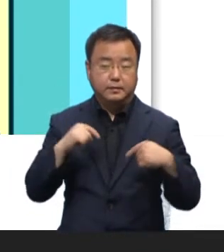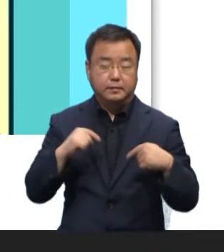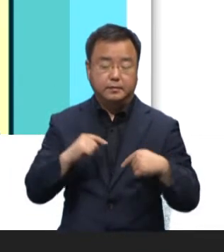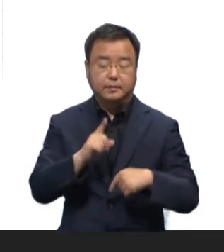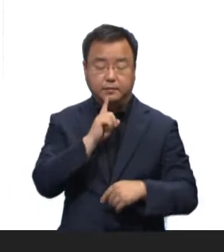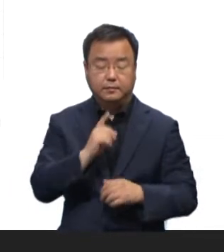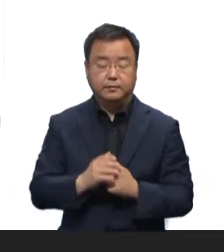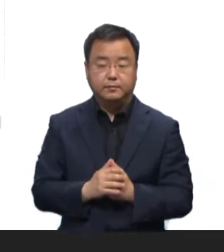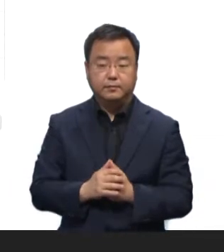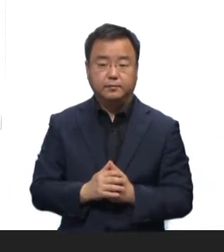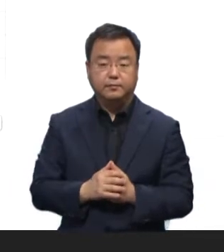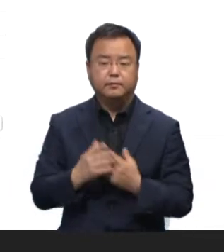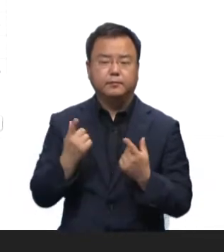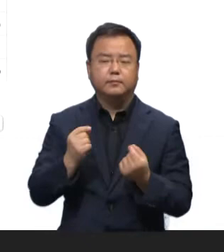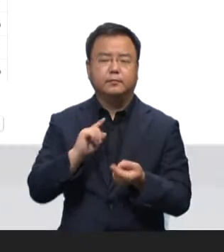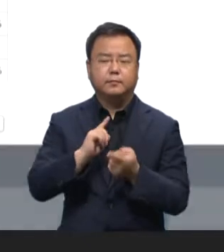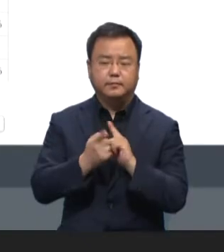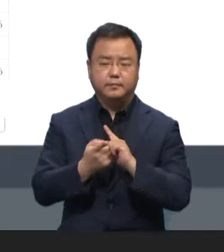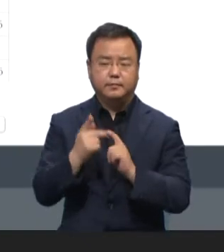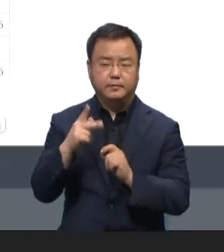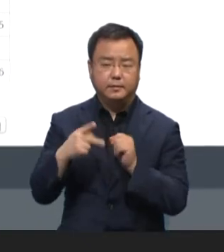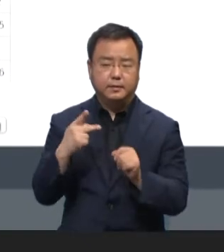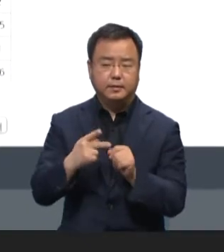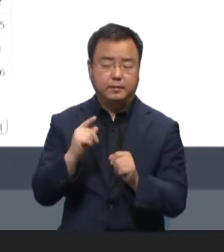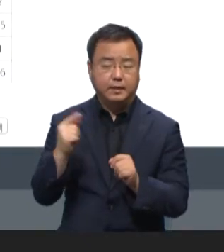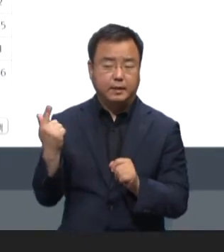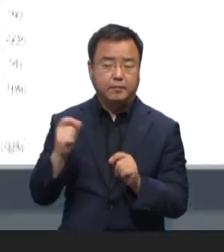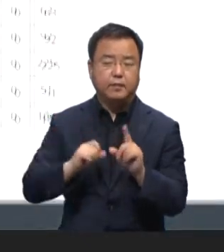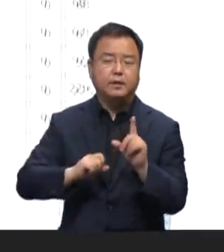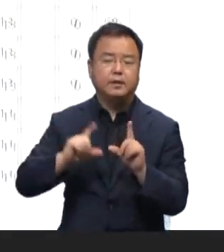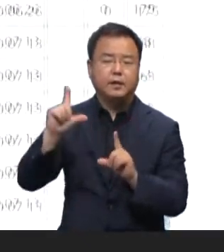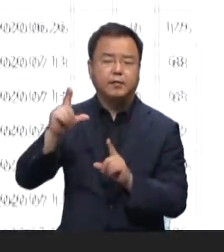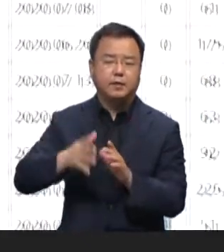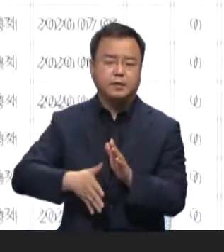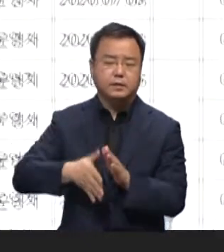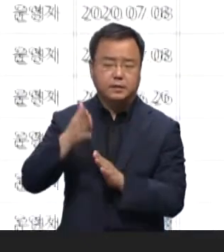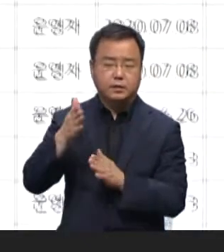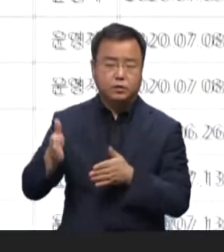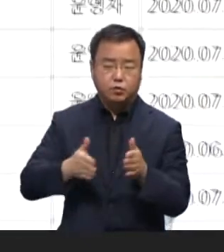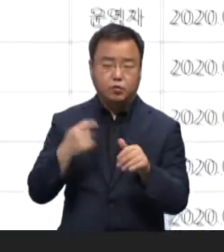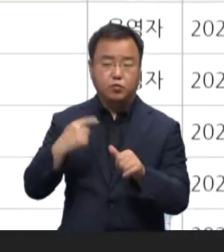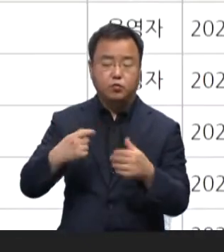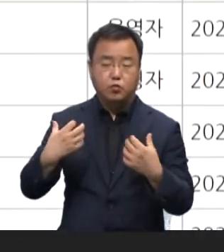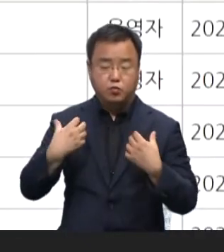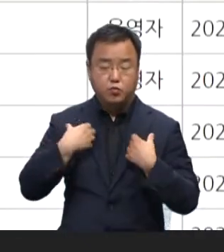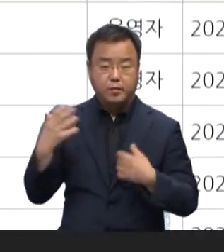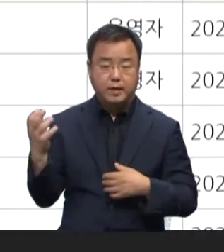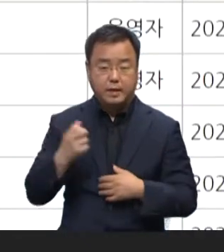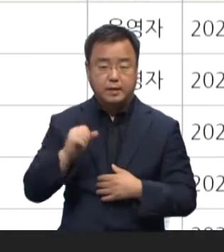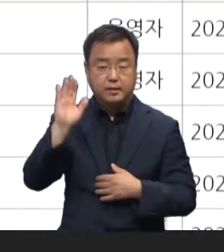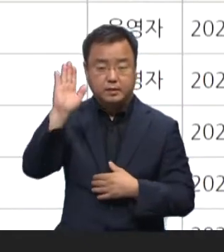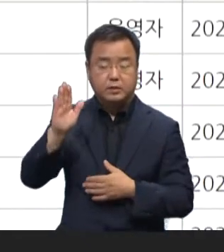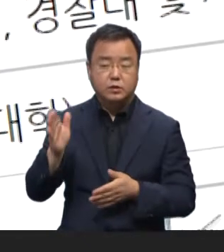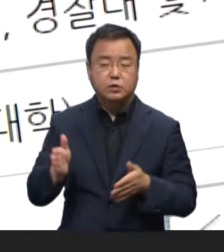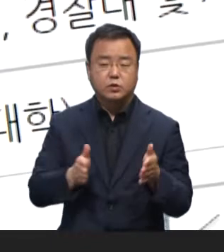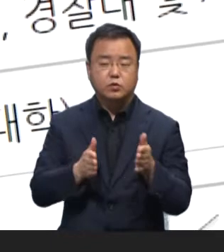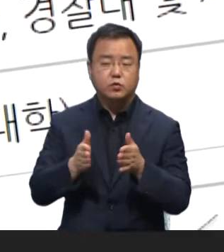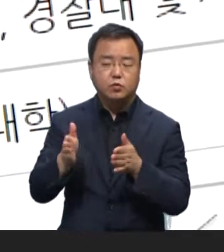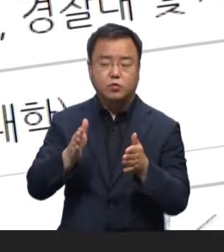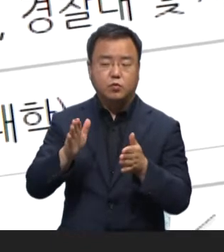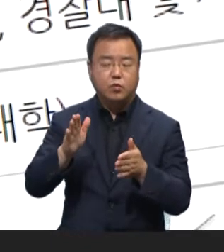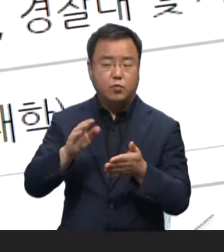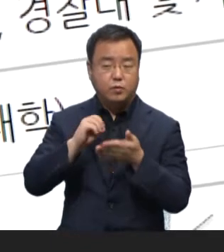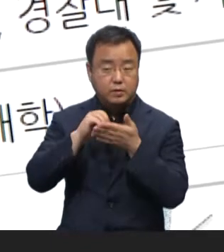4 이렇게 대체 프로그램이 아니더라도 대부분 시도교육청 잎들이 두고 있는 진로진학 센터 를 활용해서 상담을 또